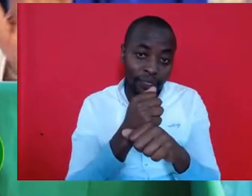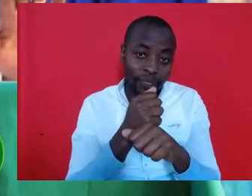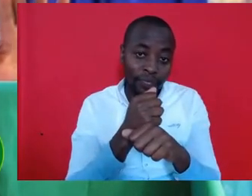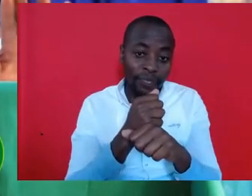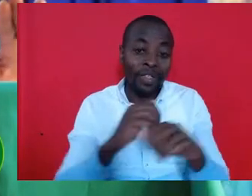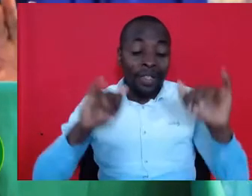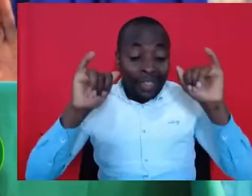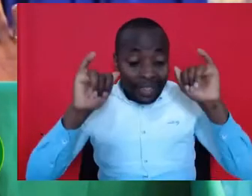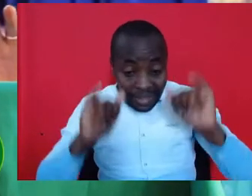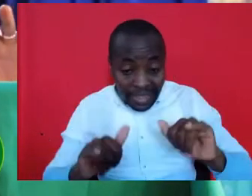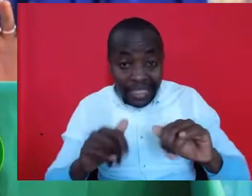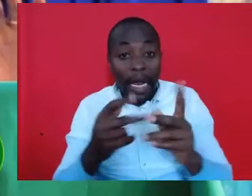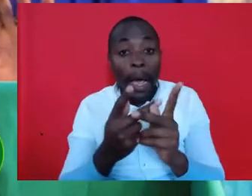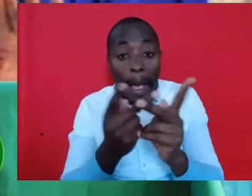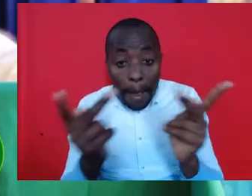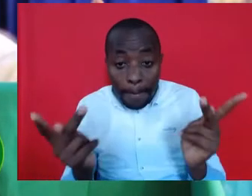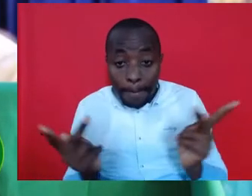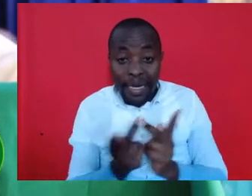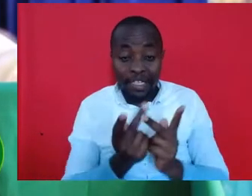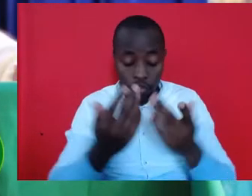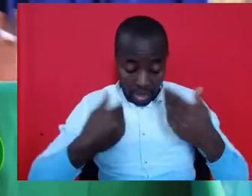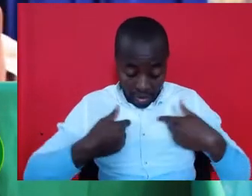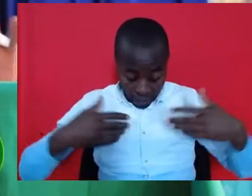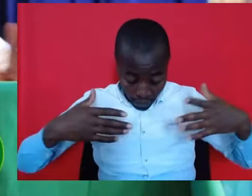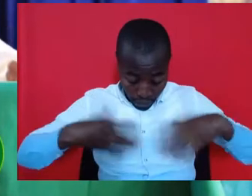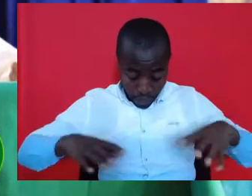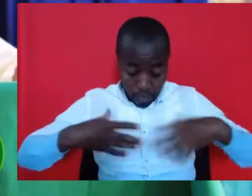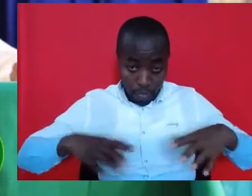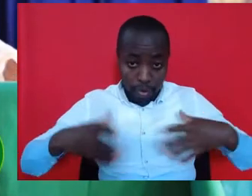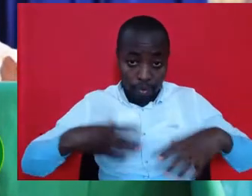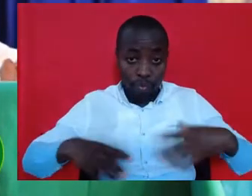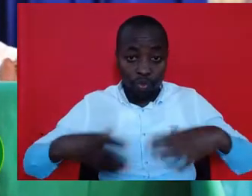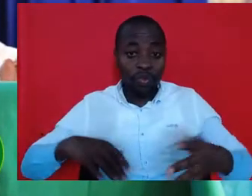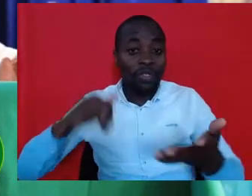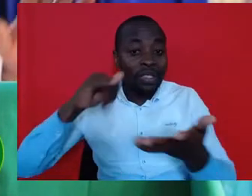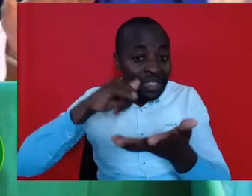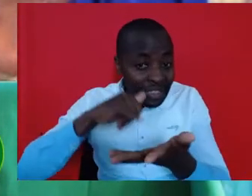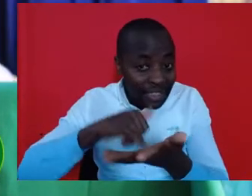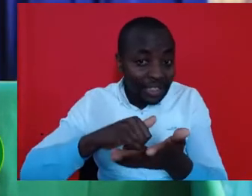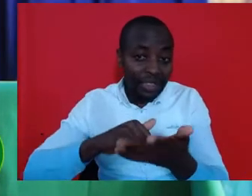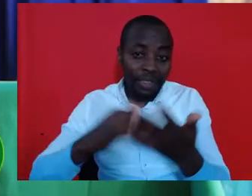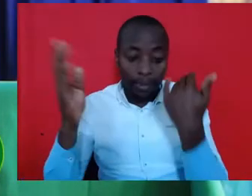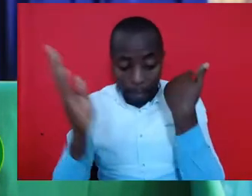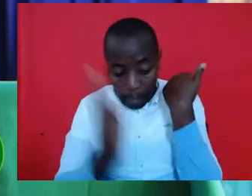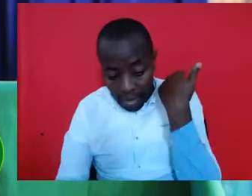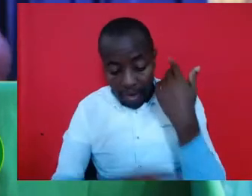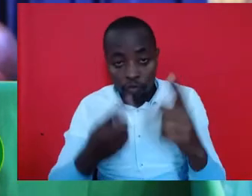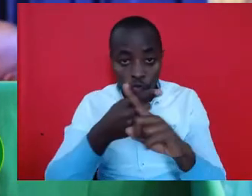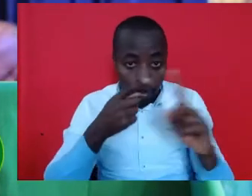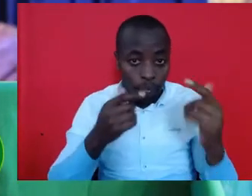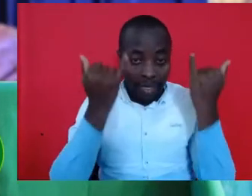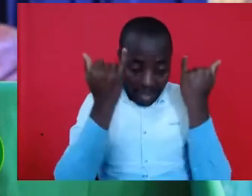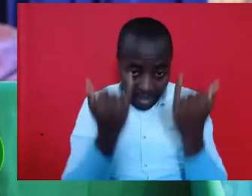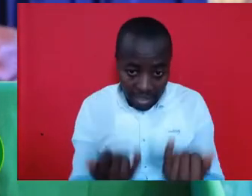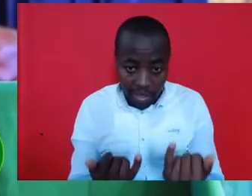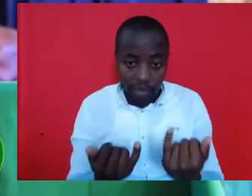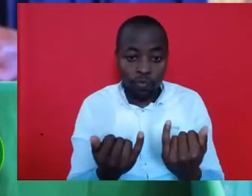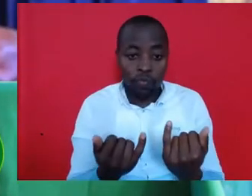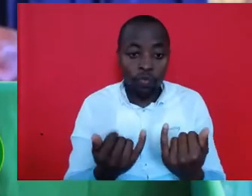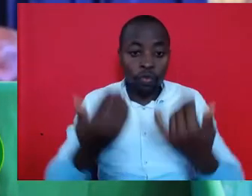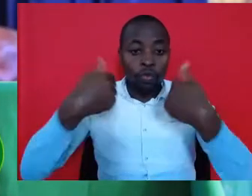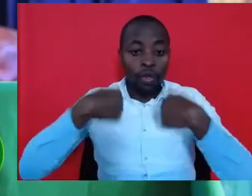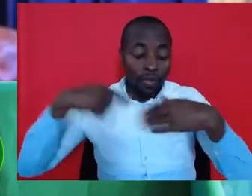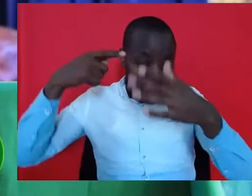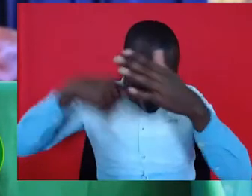limekaa mahala ambapo hamna watu, limeachiliwa. Basi kutokea sasa, mkipanda mbegu